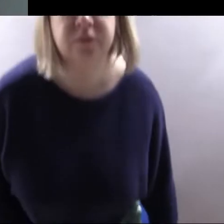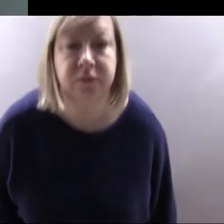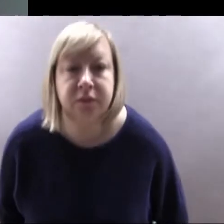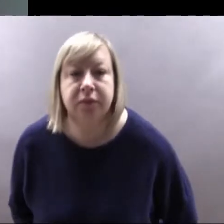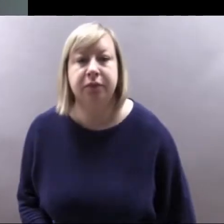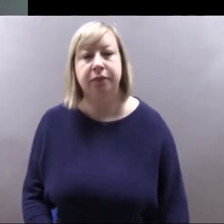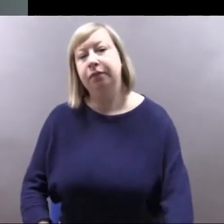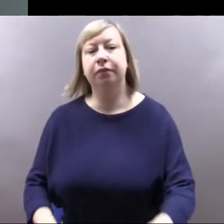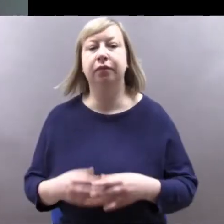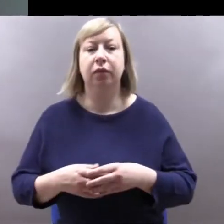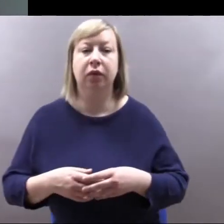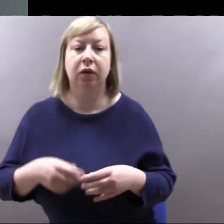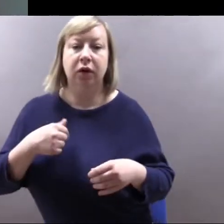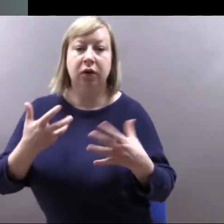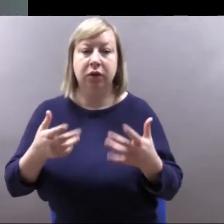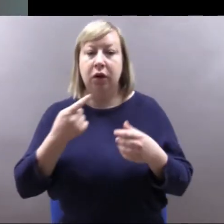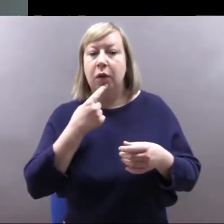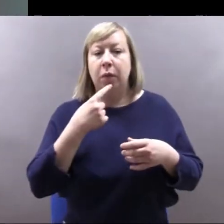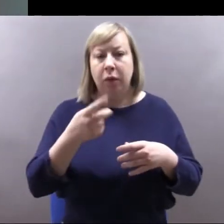pojawiło?